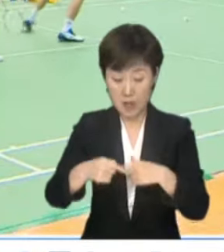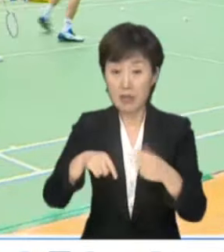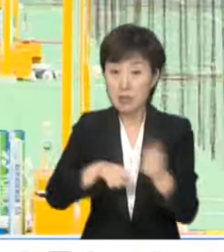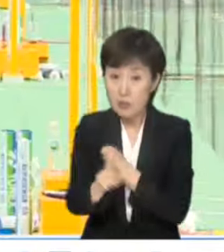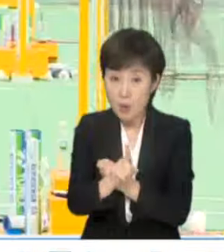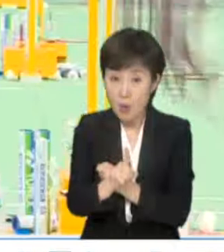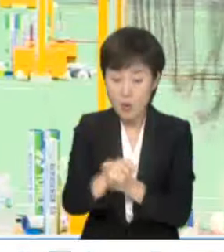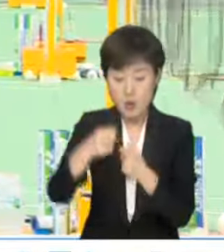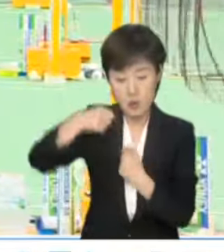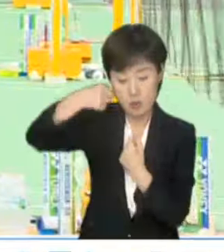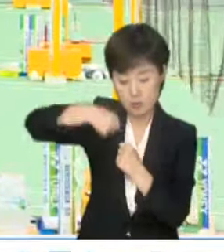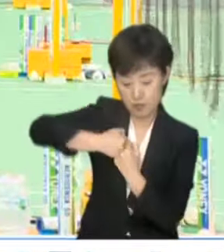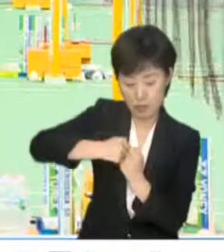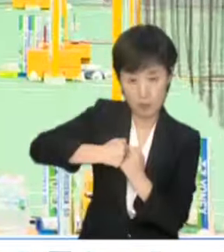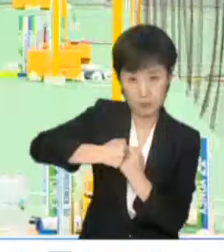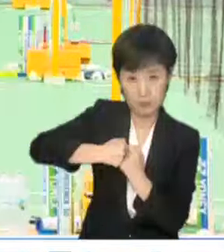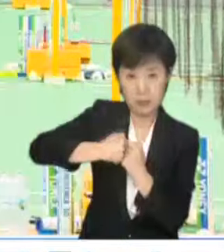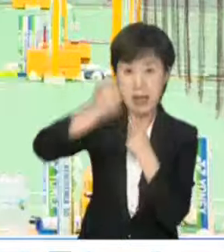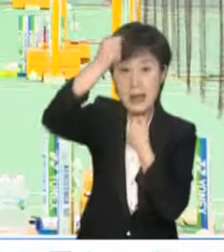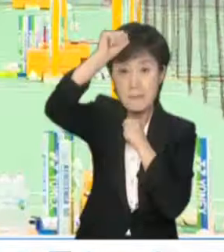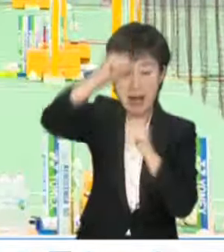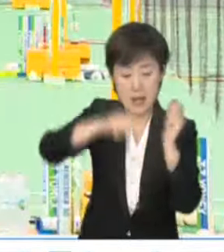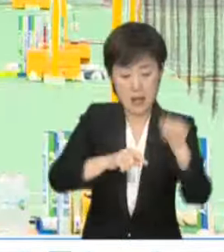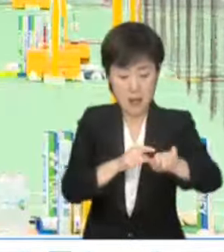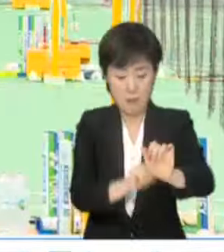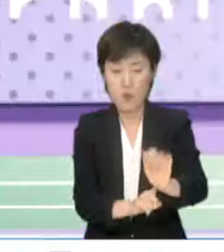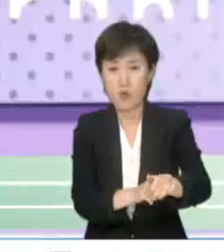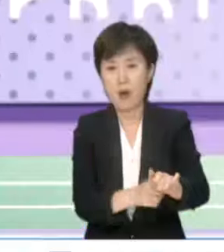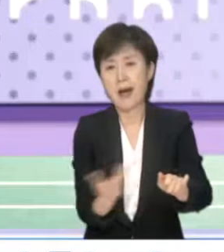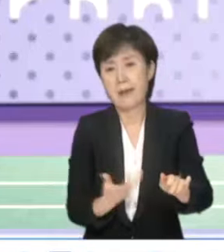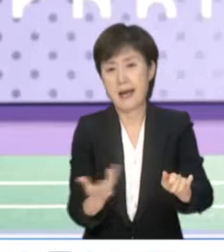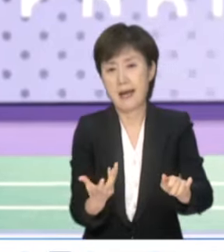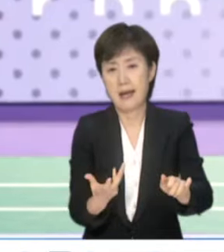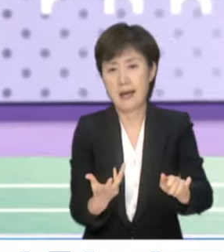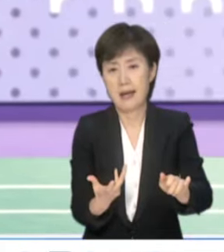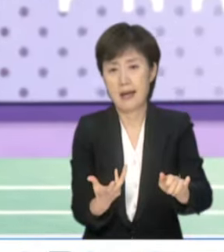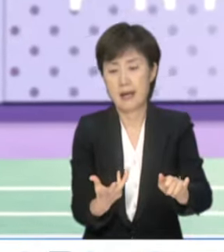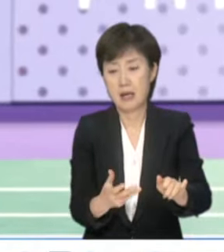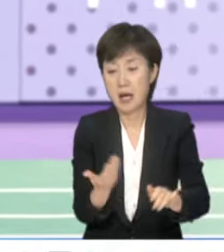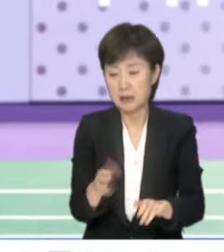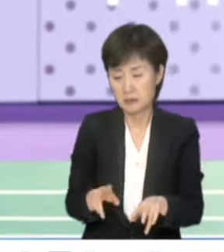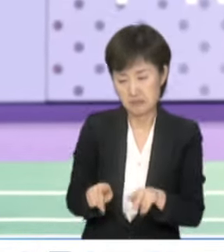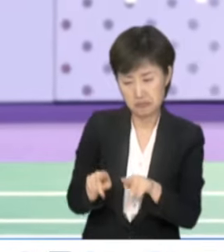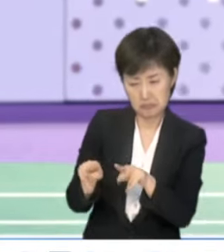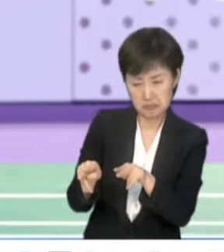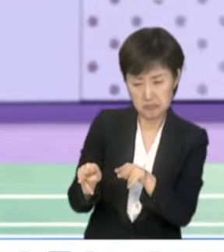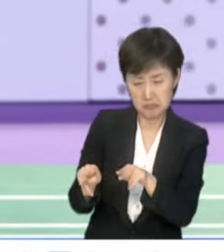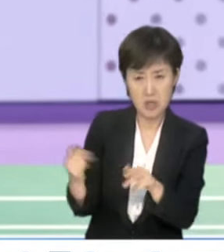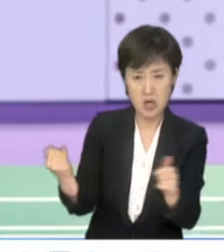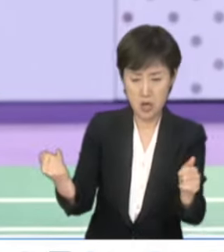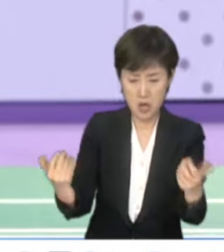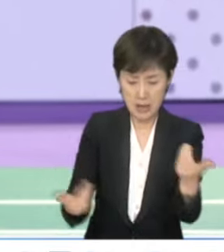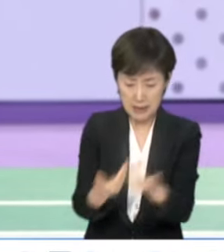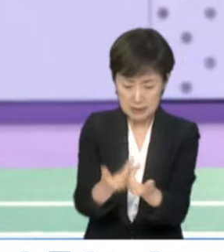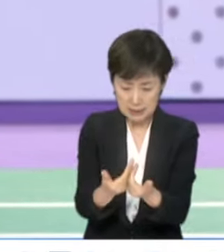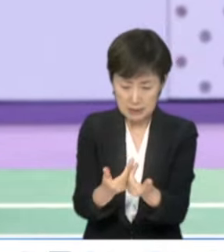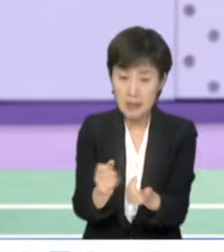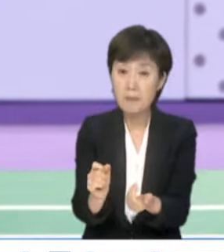발목의 부상이 이제 원인이고 아파서라고 이제 이야기를 하지만 일각에서는 이런 폭로전 이후에 조사 이런 것들이